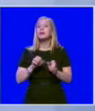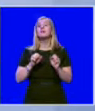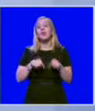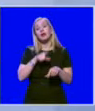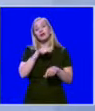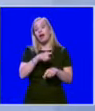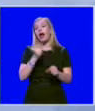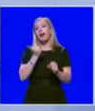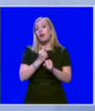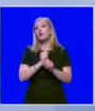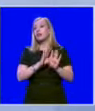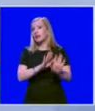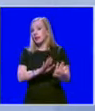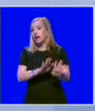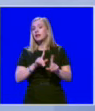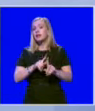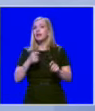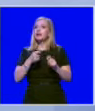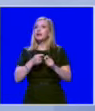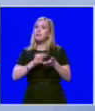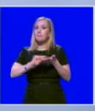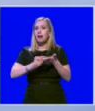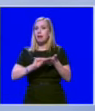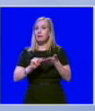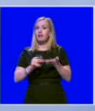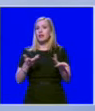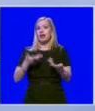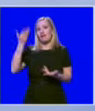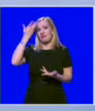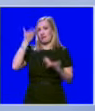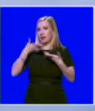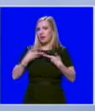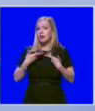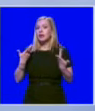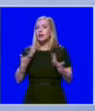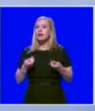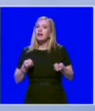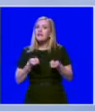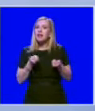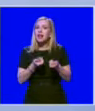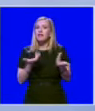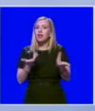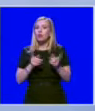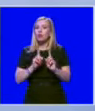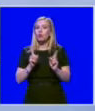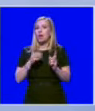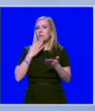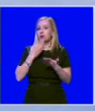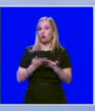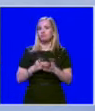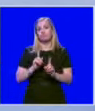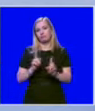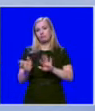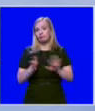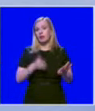е работата по всякакъв начин, истерично да ни преписват някакви вини и да, да вменяват нещо, което не е предложено. Истината